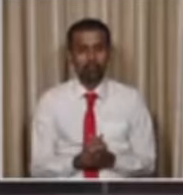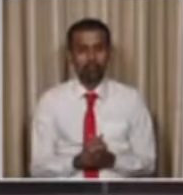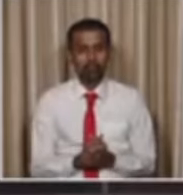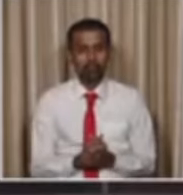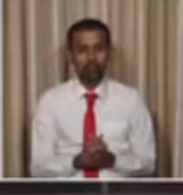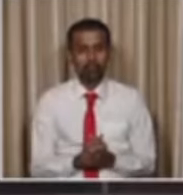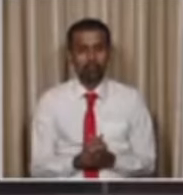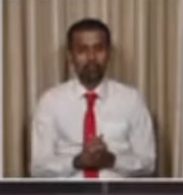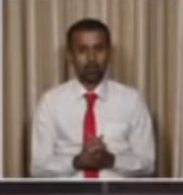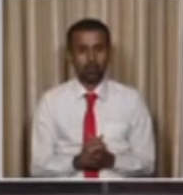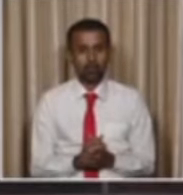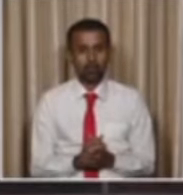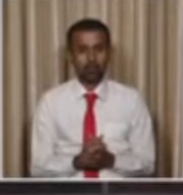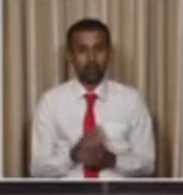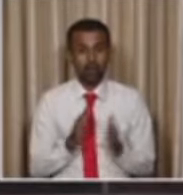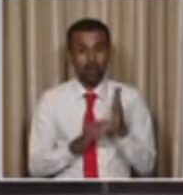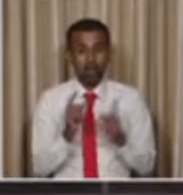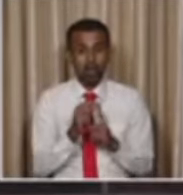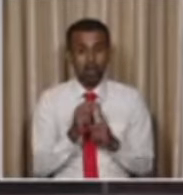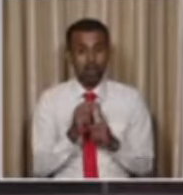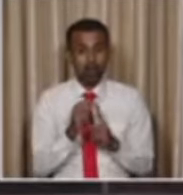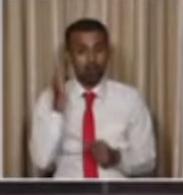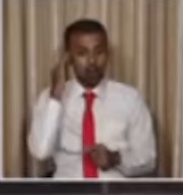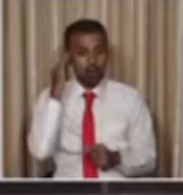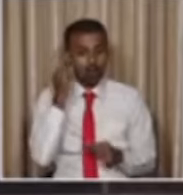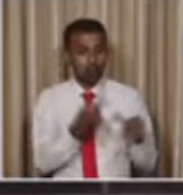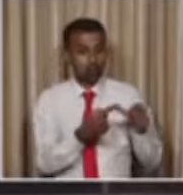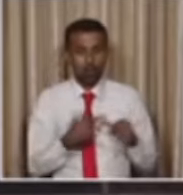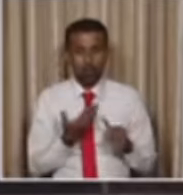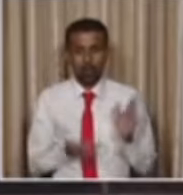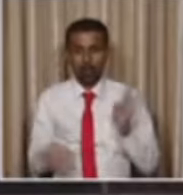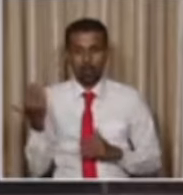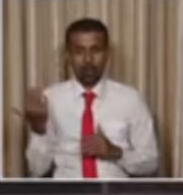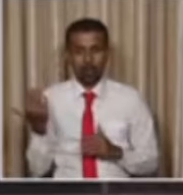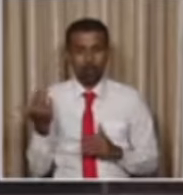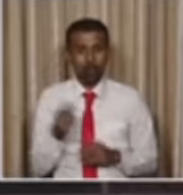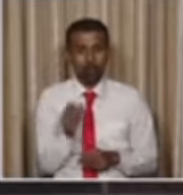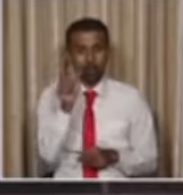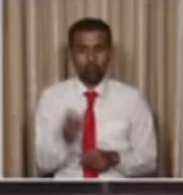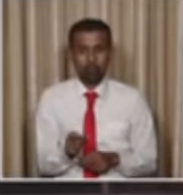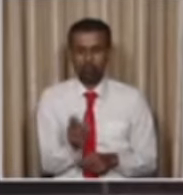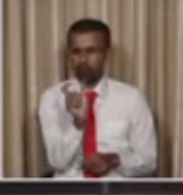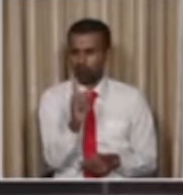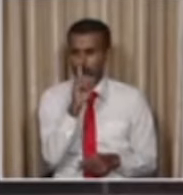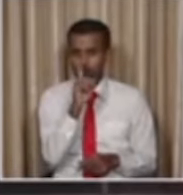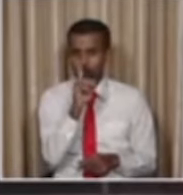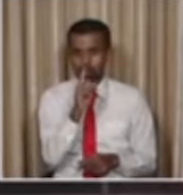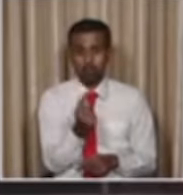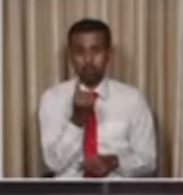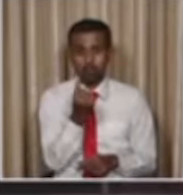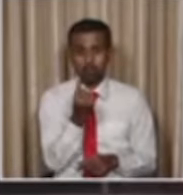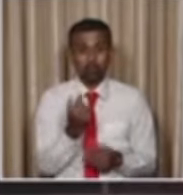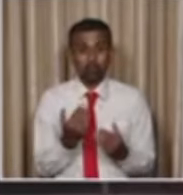මේ අවස්ථාවේ අමාත්‍යතුමිය පිළිතුරු නොදී ගියයි කියලා එතුමියට කිසිදු ආකාරයක වචනකින්වත් යම් කිසි